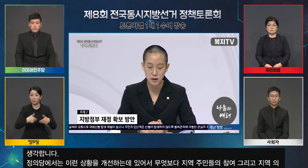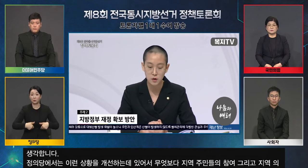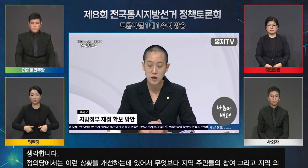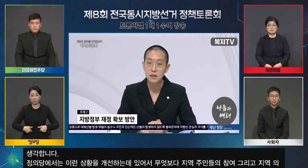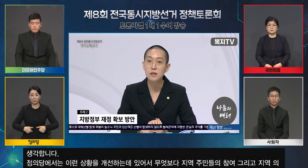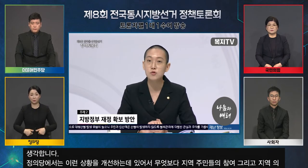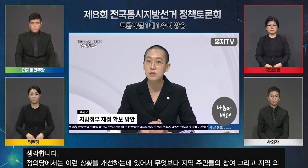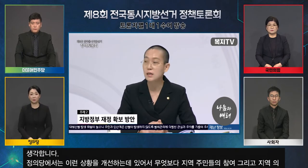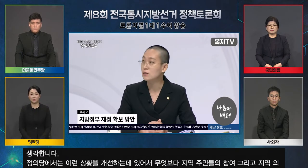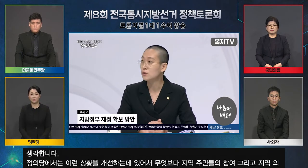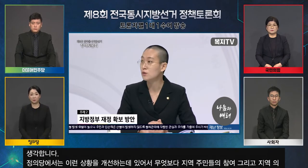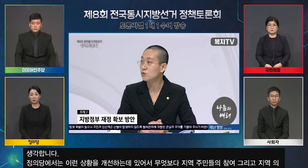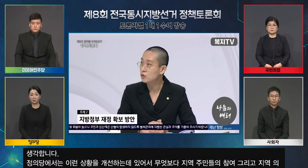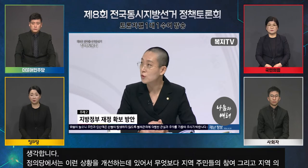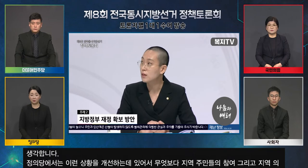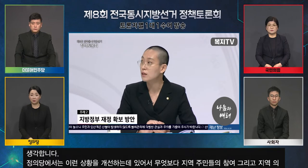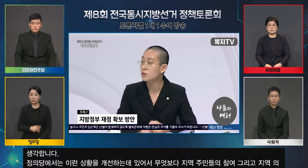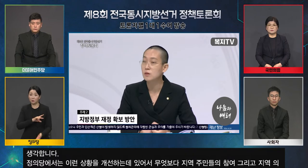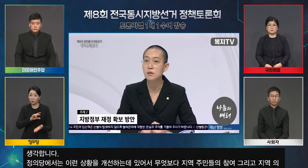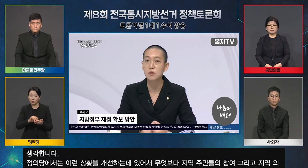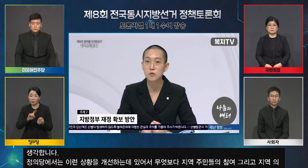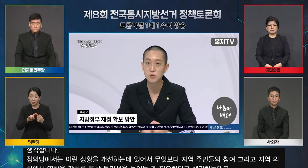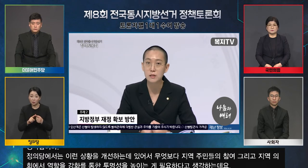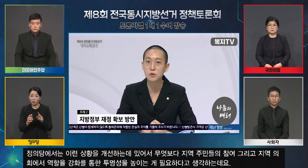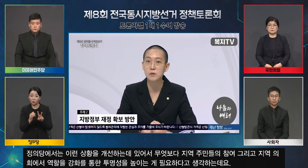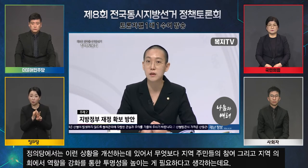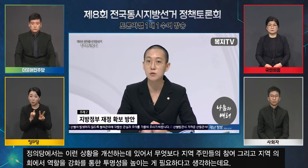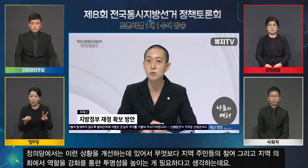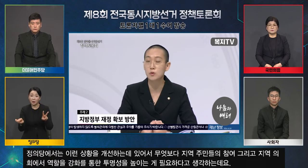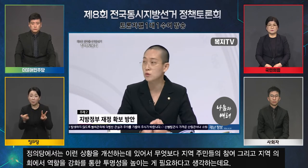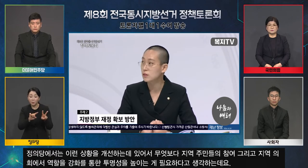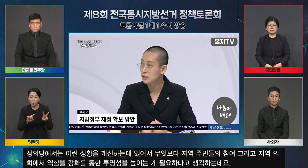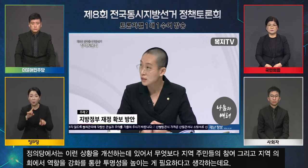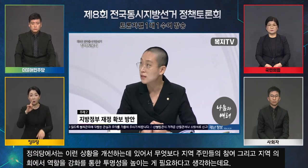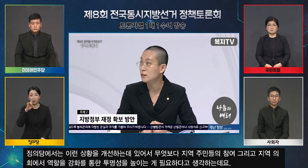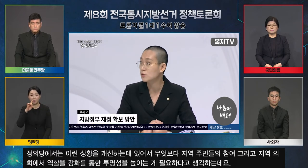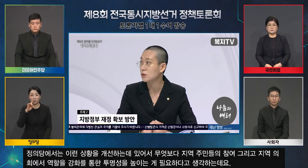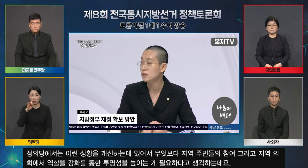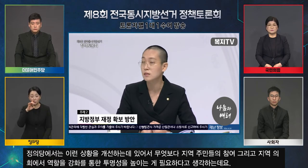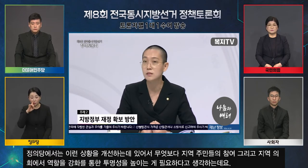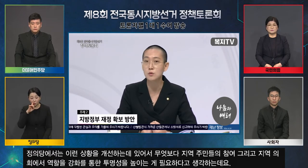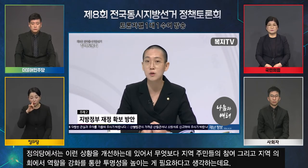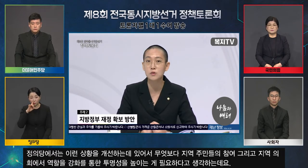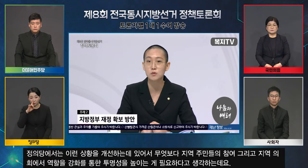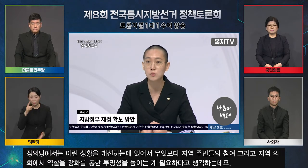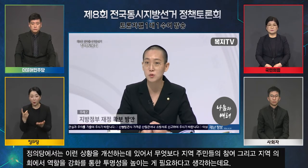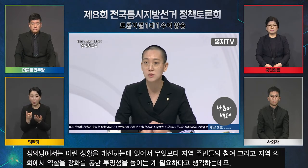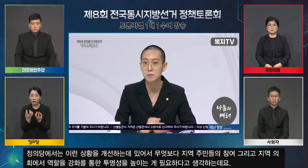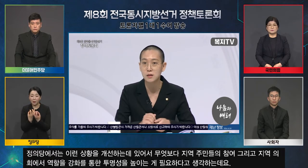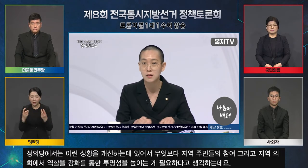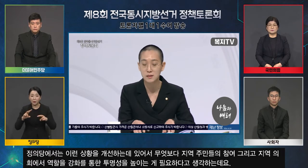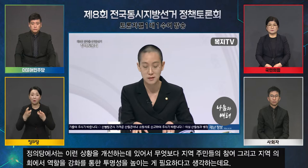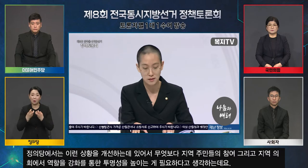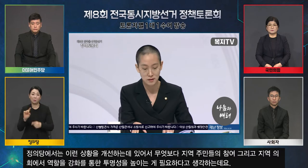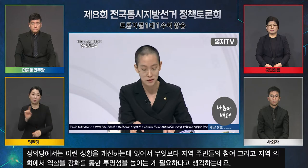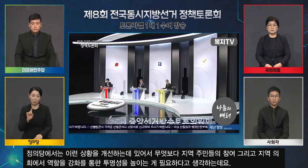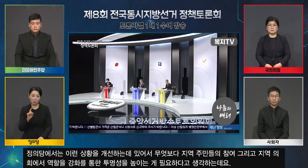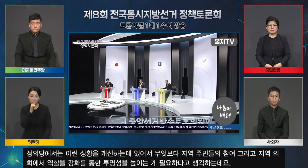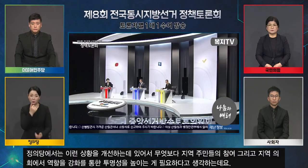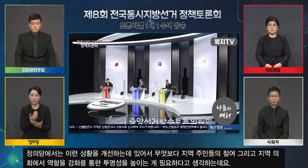생각하는데요. 이 주제에 있어서 두 정당에서는 어떤 관점을 가지고 또 어떤 대책을 가지고 계신지 소개해 주시면 좋겠습니다.